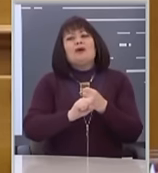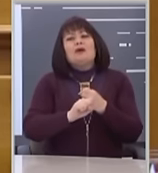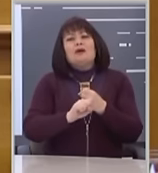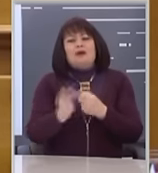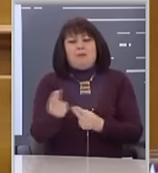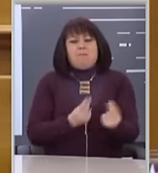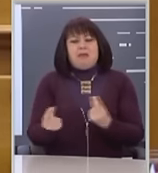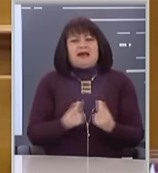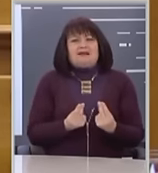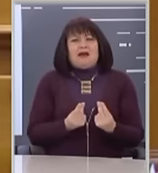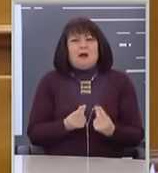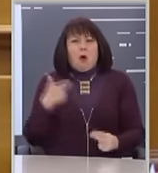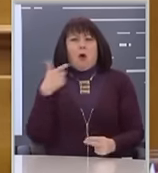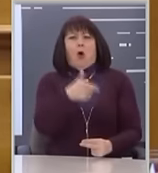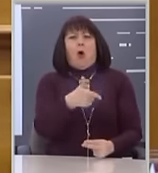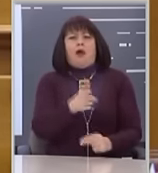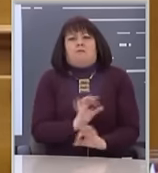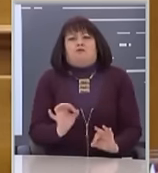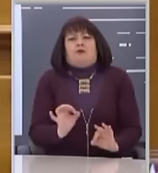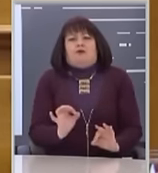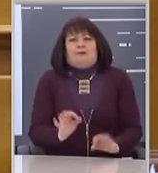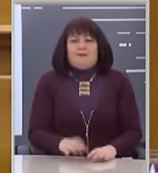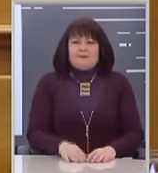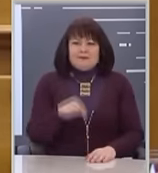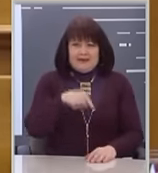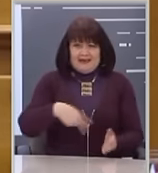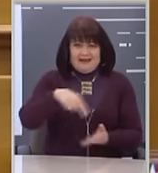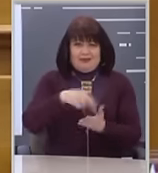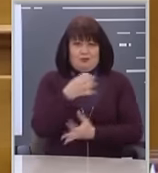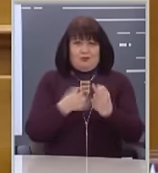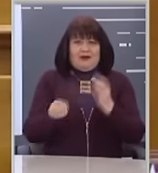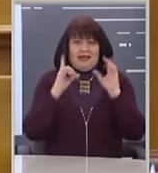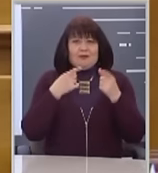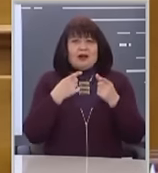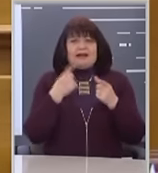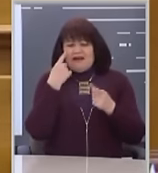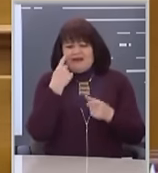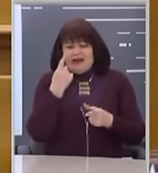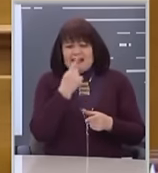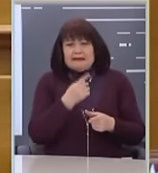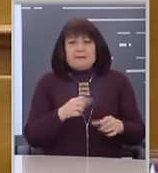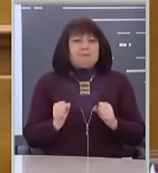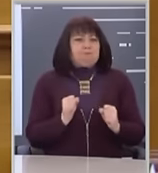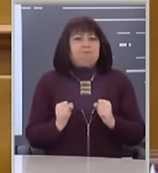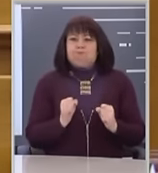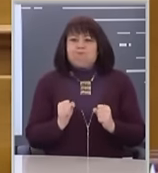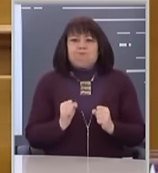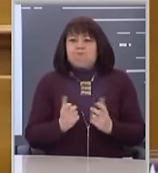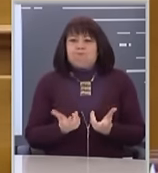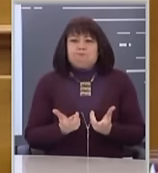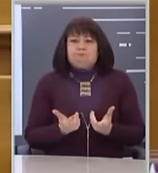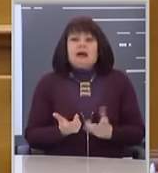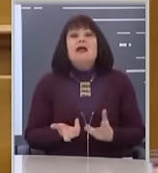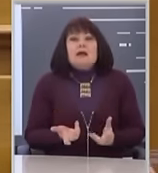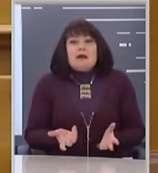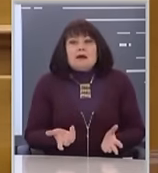γκολ. Οι τοποθετήσεις που κάνατε από εδώ, από αυτό το έδρανο, είναι ενδεικτικές και της αμηχανίας σας, αλλά και